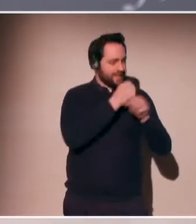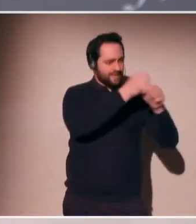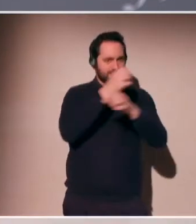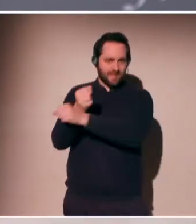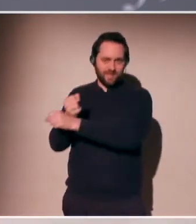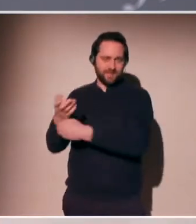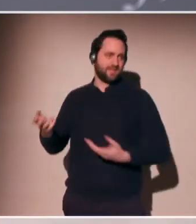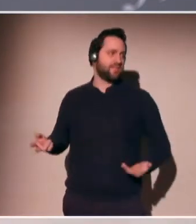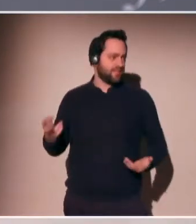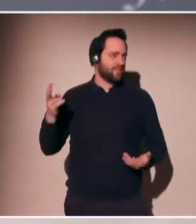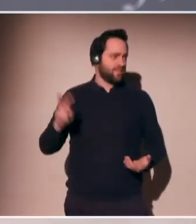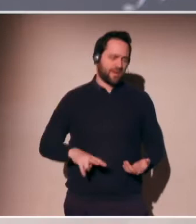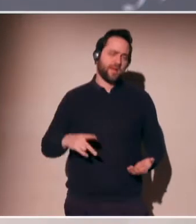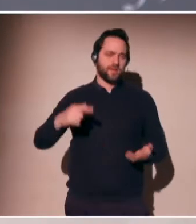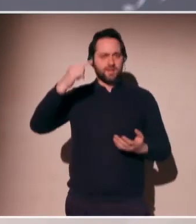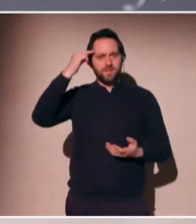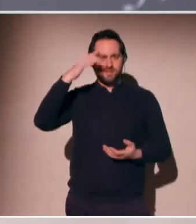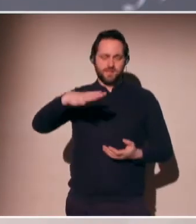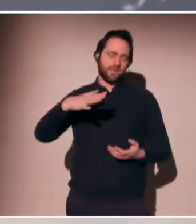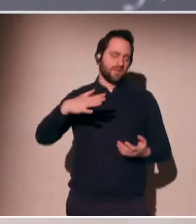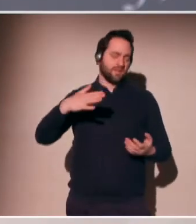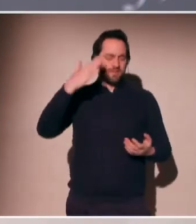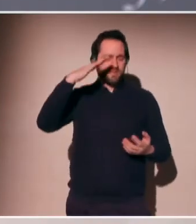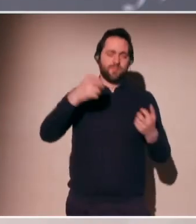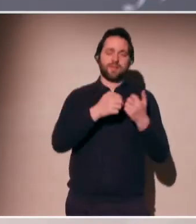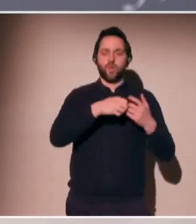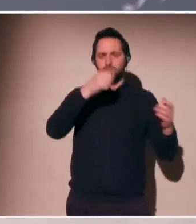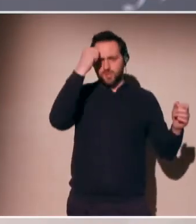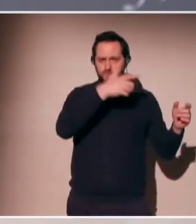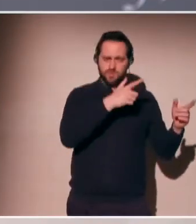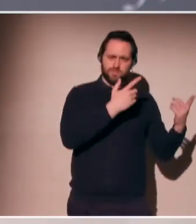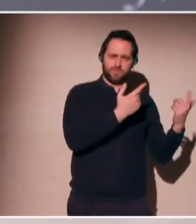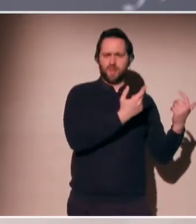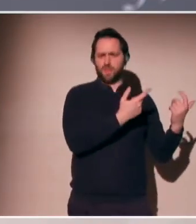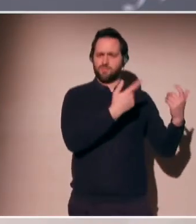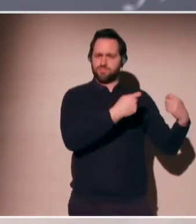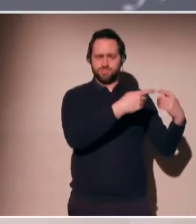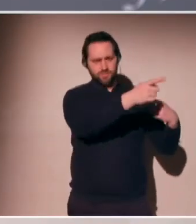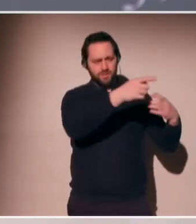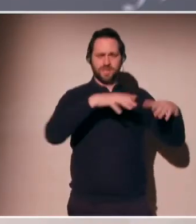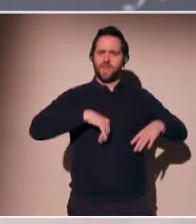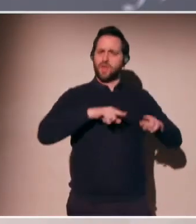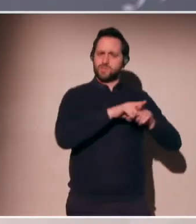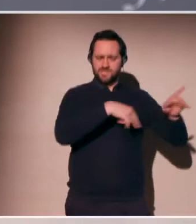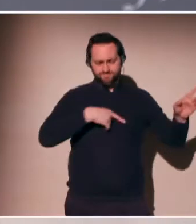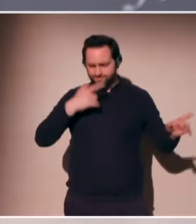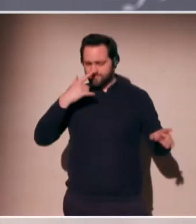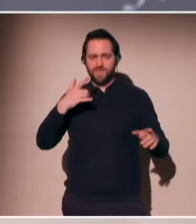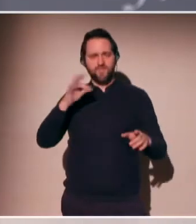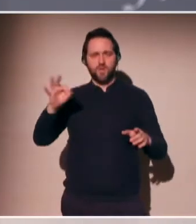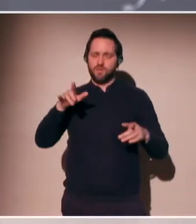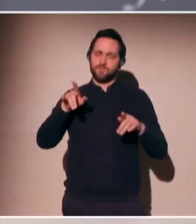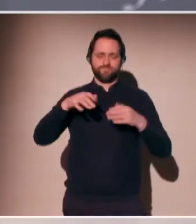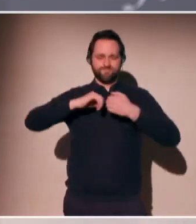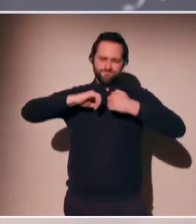plus répandu aux États-Unis par exemple, au Canada également, et sur lesquels je crois qu'il faut qu'on fasse porter un